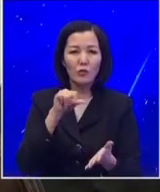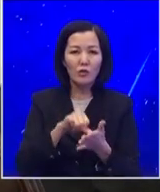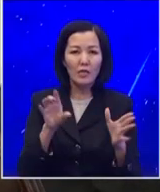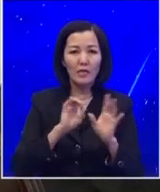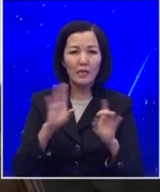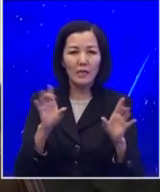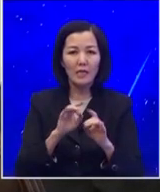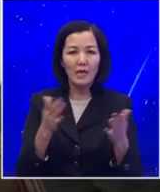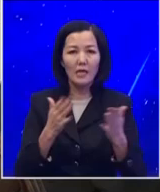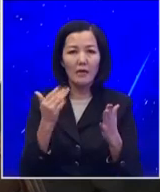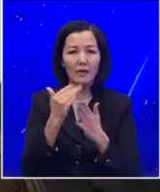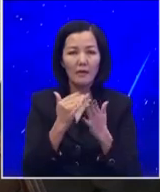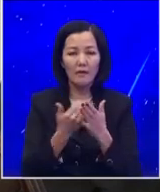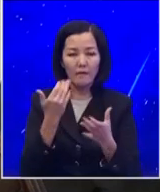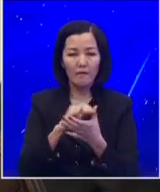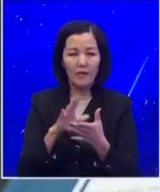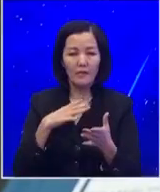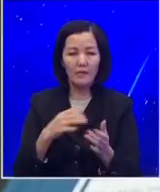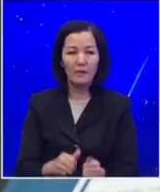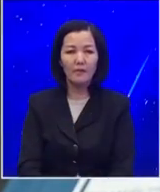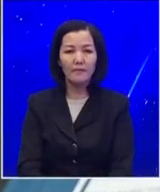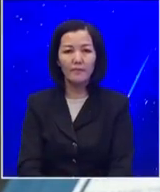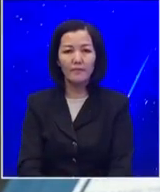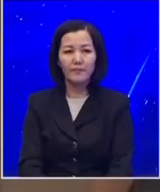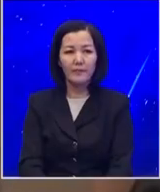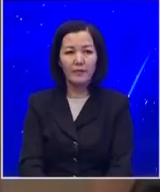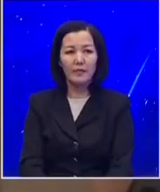рассказывают жителям страны о программах фракции.